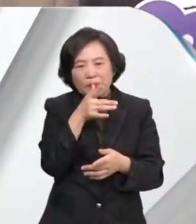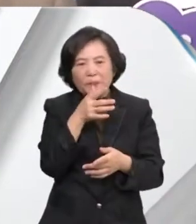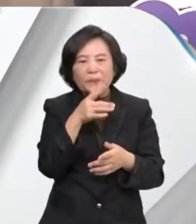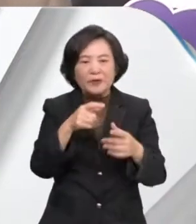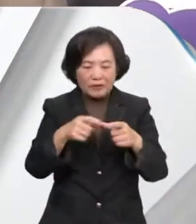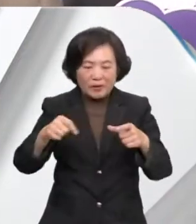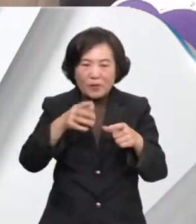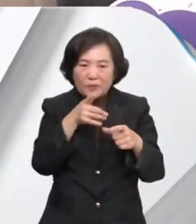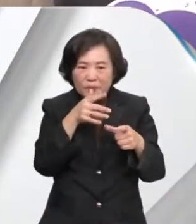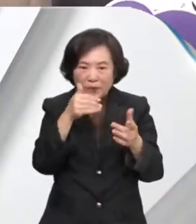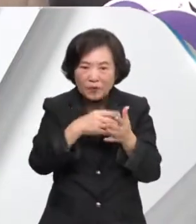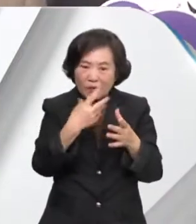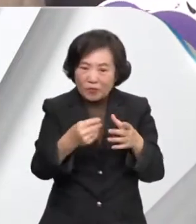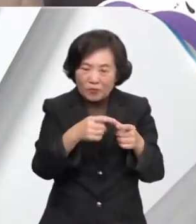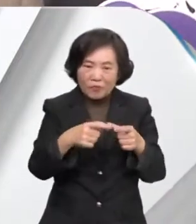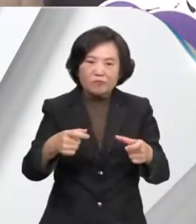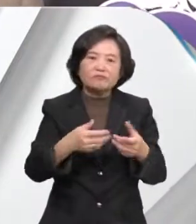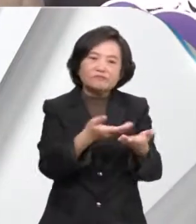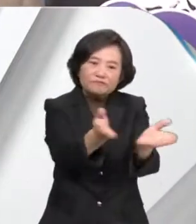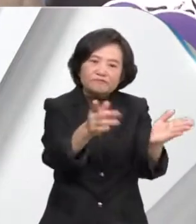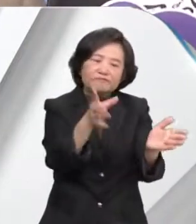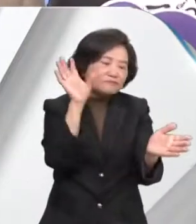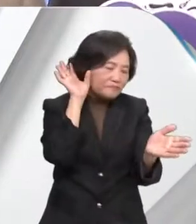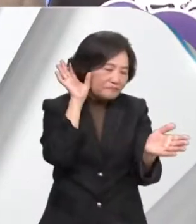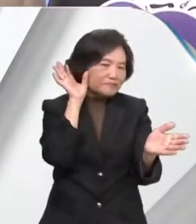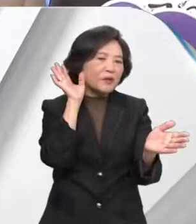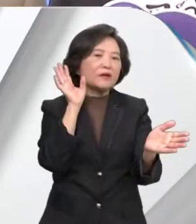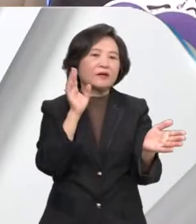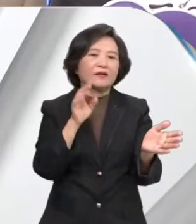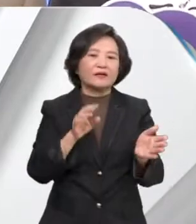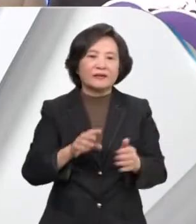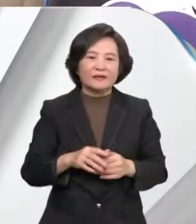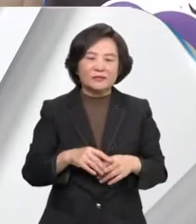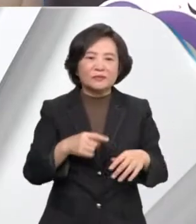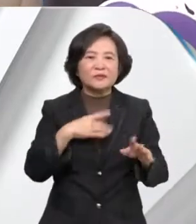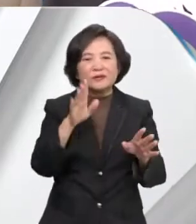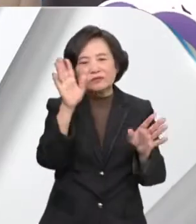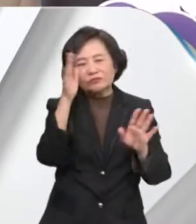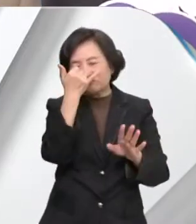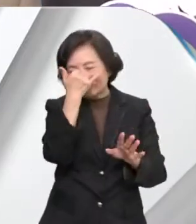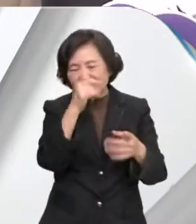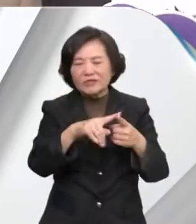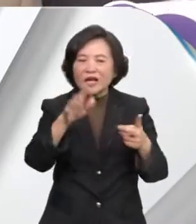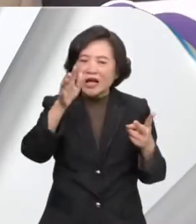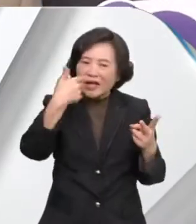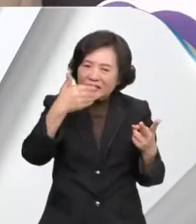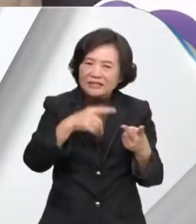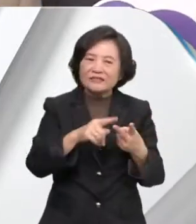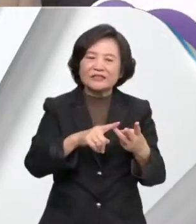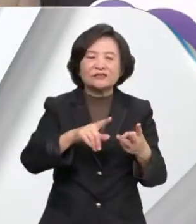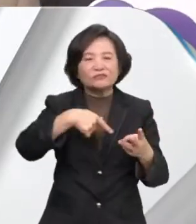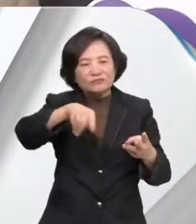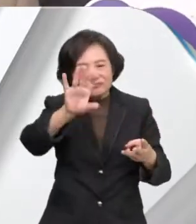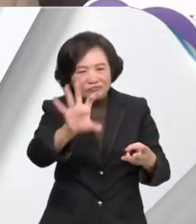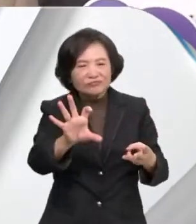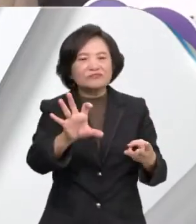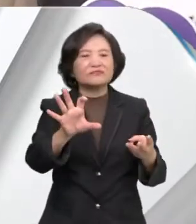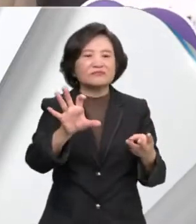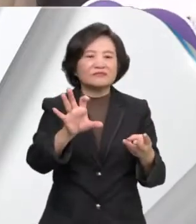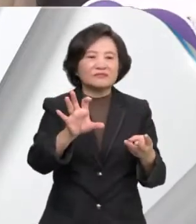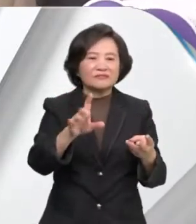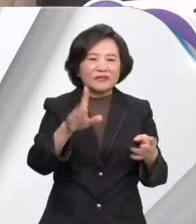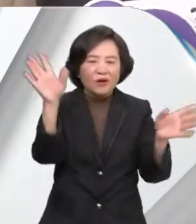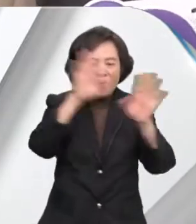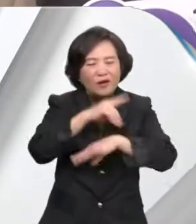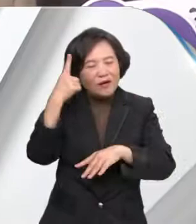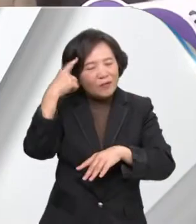他会把一句台词一句台词都录给我们听。那我们不管在睡觉啊、吃饭啊、上厕所啊，我甚至